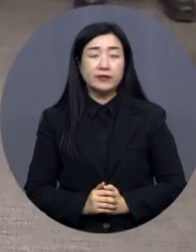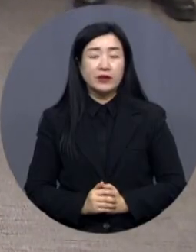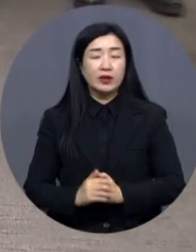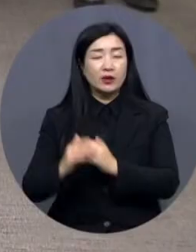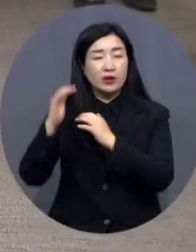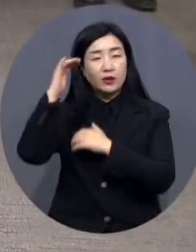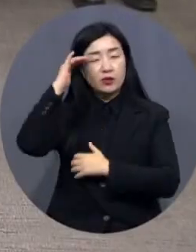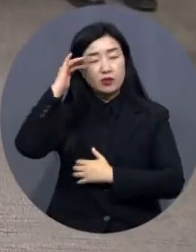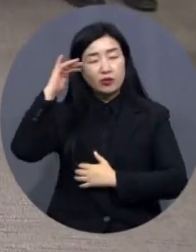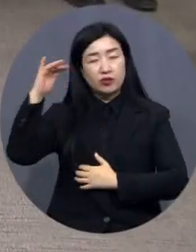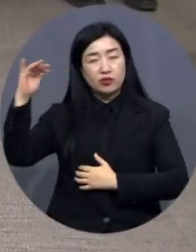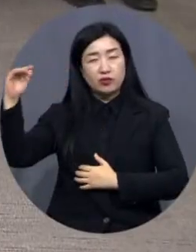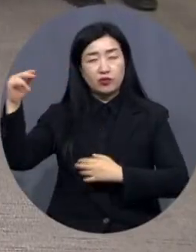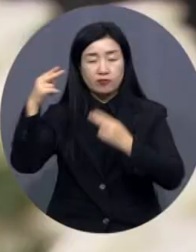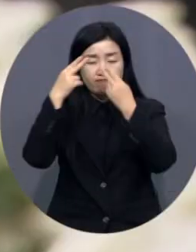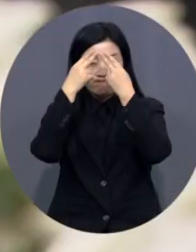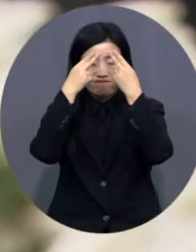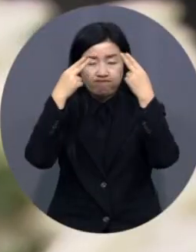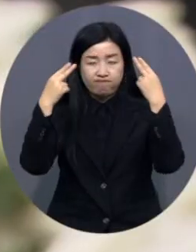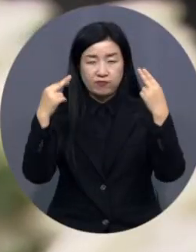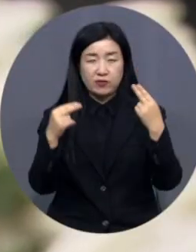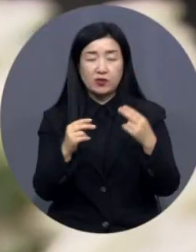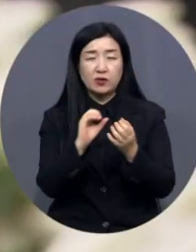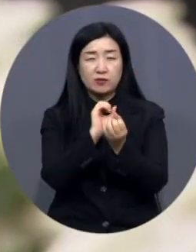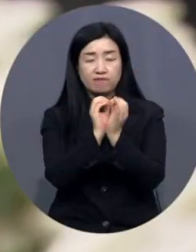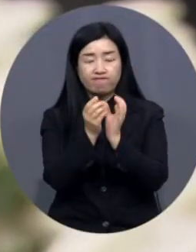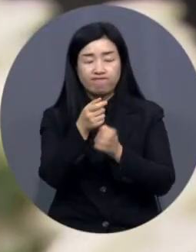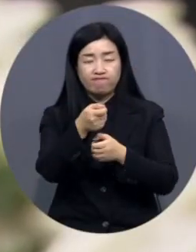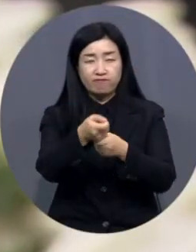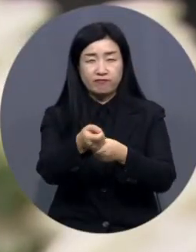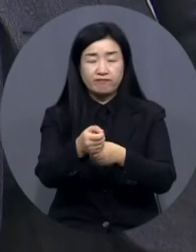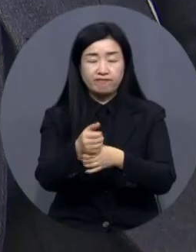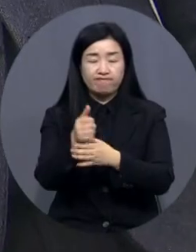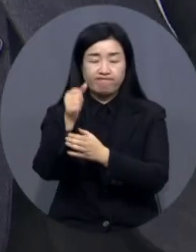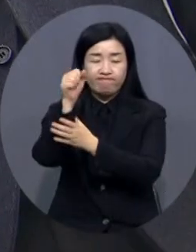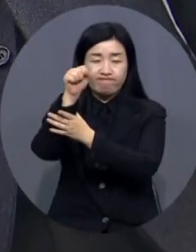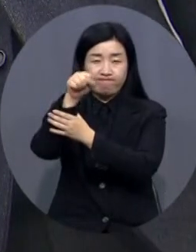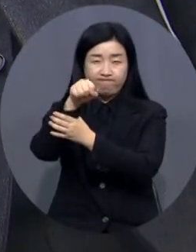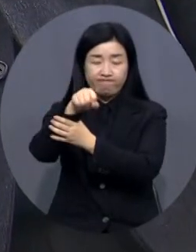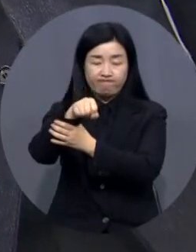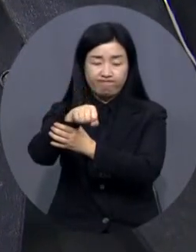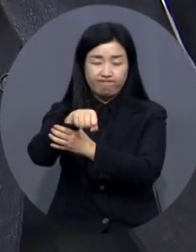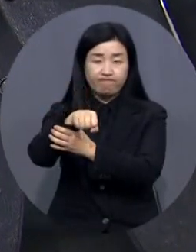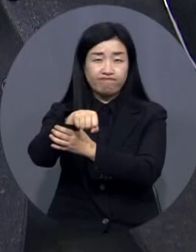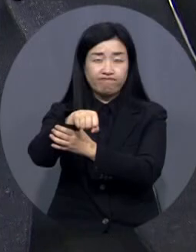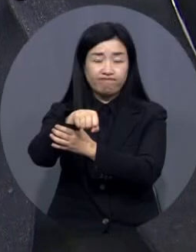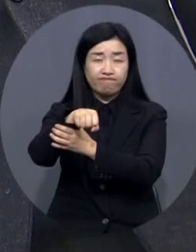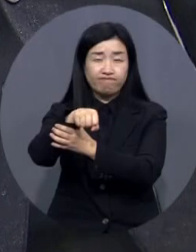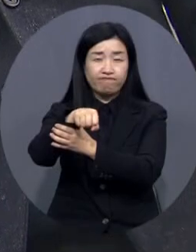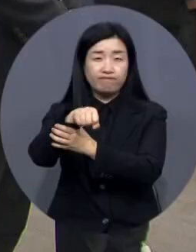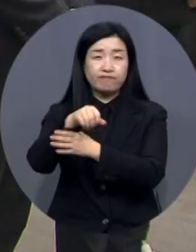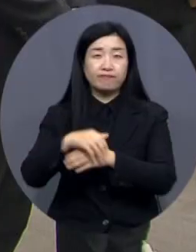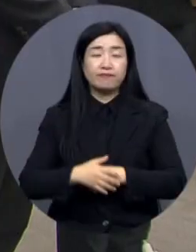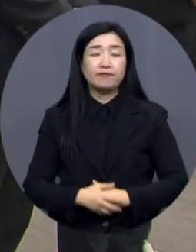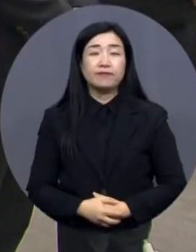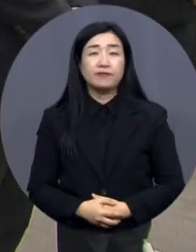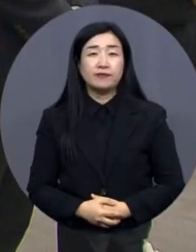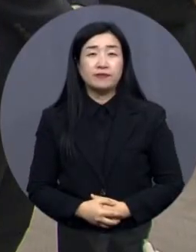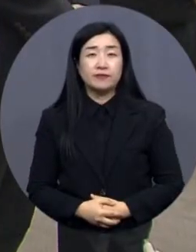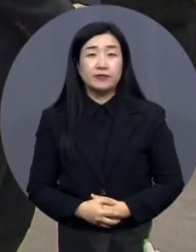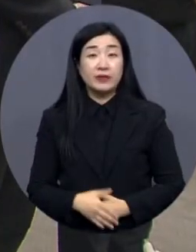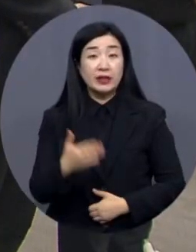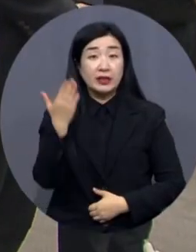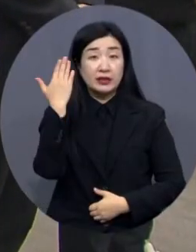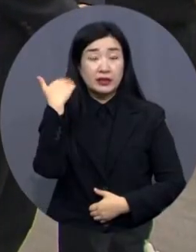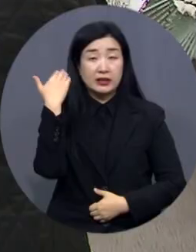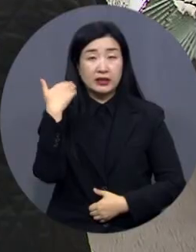추모객이 영정 앞에 국화꽃을 바치고 향을 피웁니다. 애도의 뜻을 담아 고개를 숙이고 묵념합니다. 지난